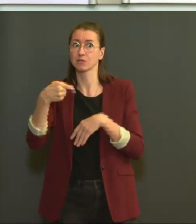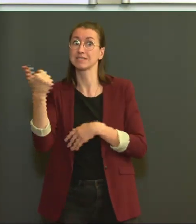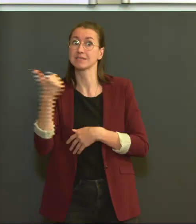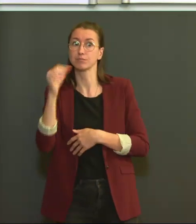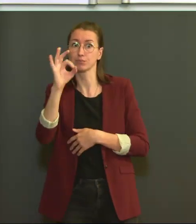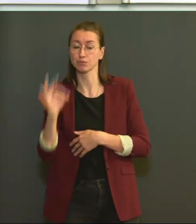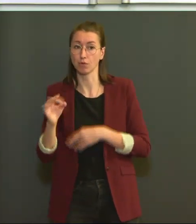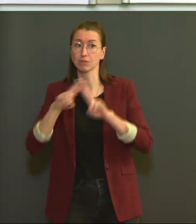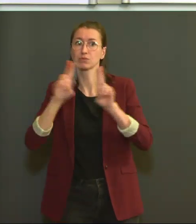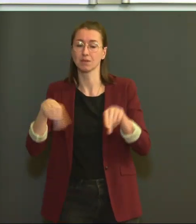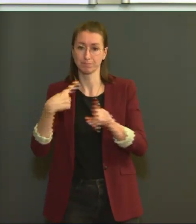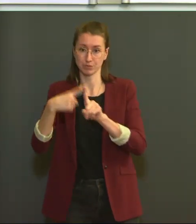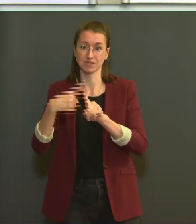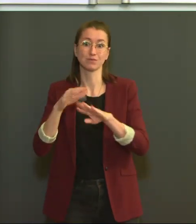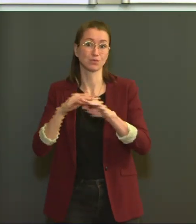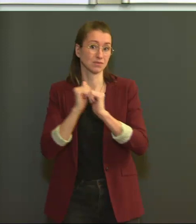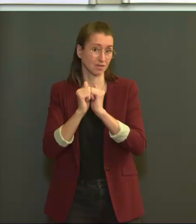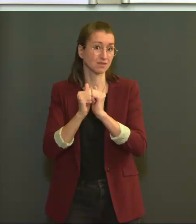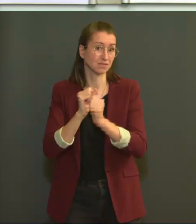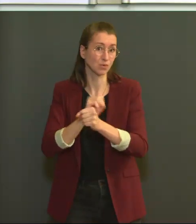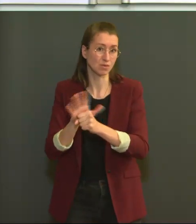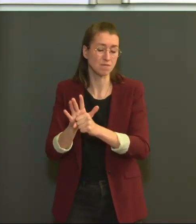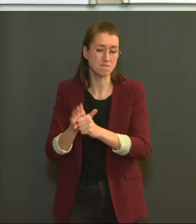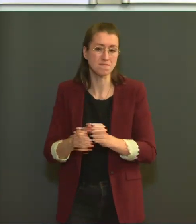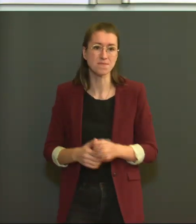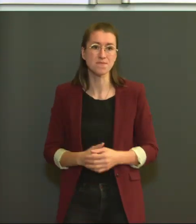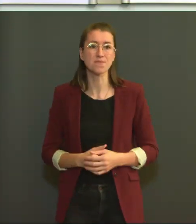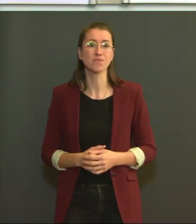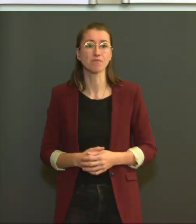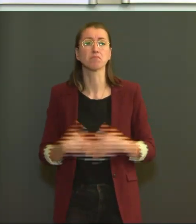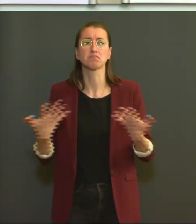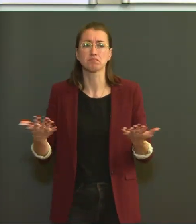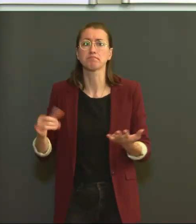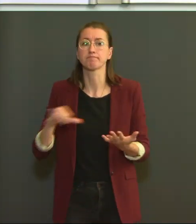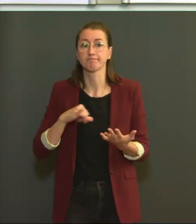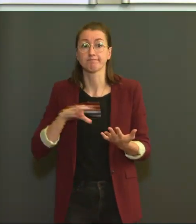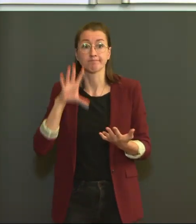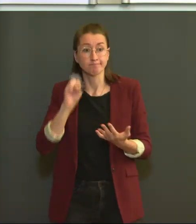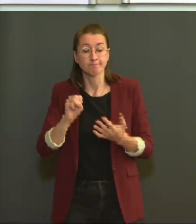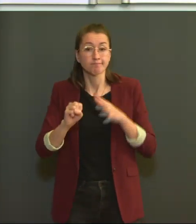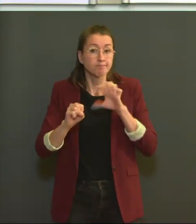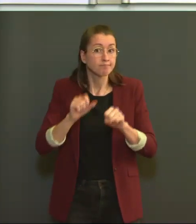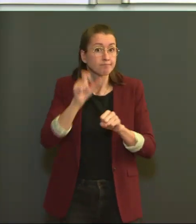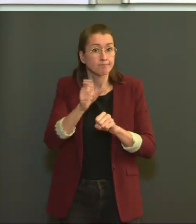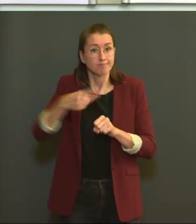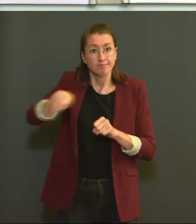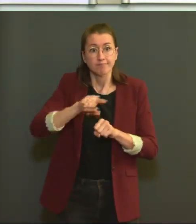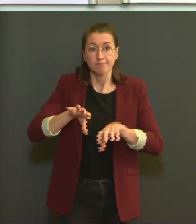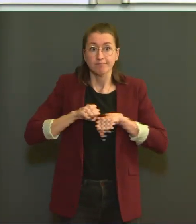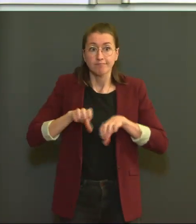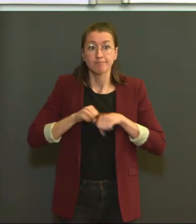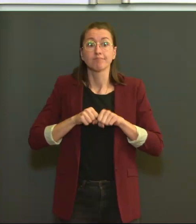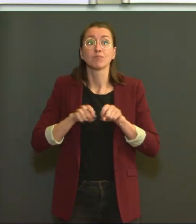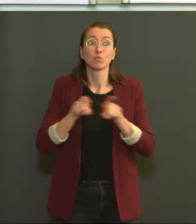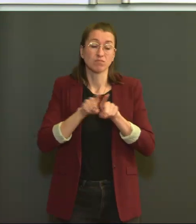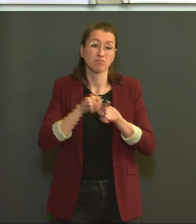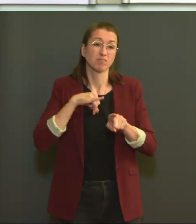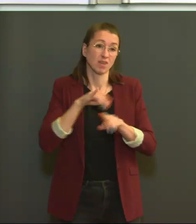Parallèlement à la hausse du nombre d'infections, nous constatons toujours une augmentation